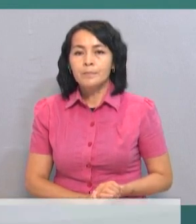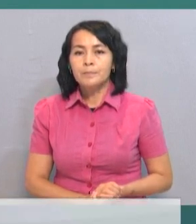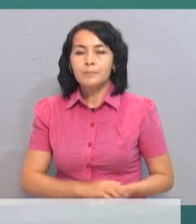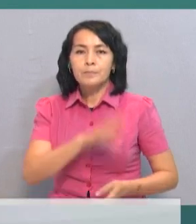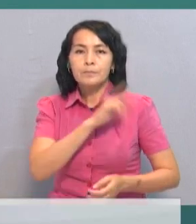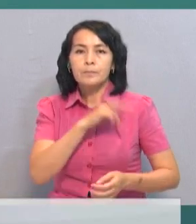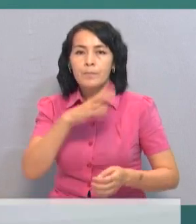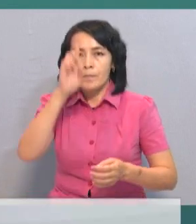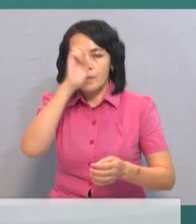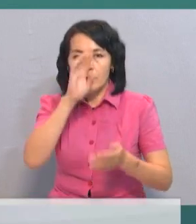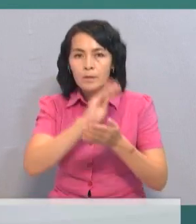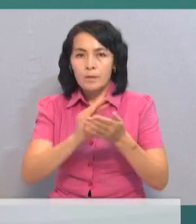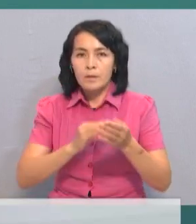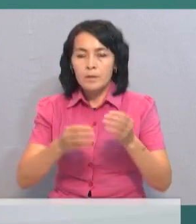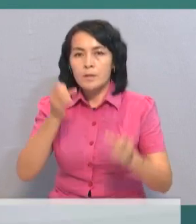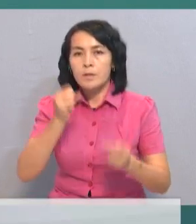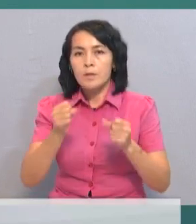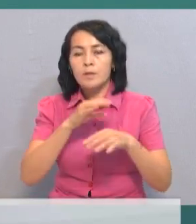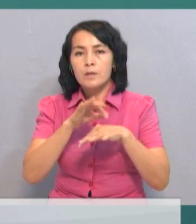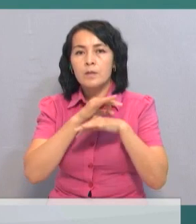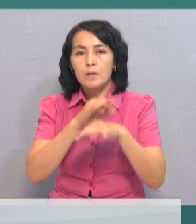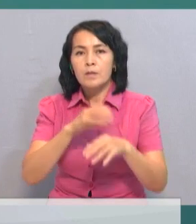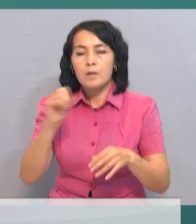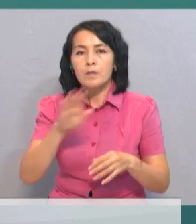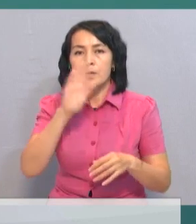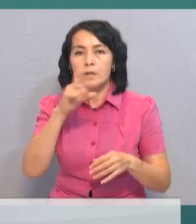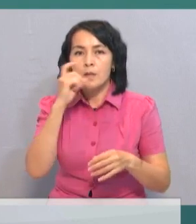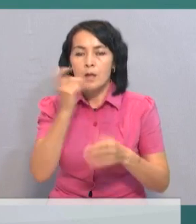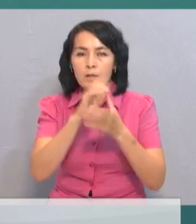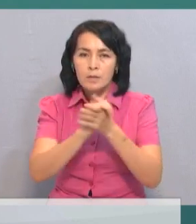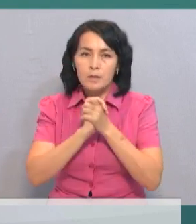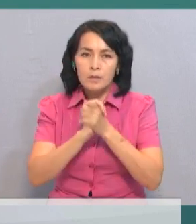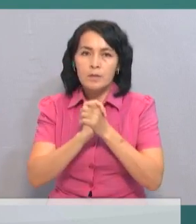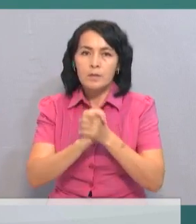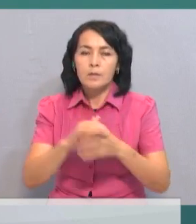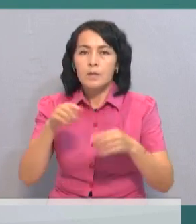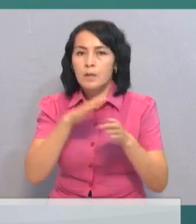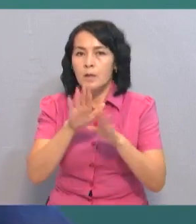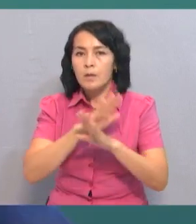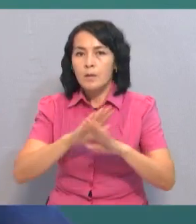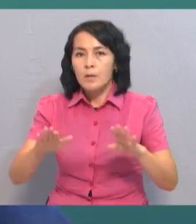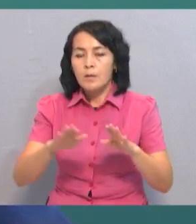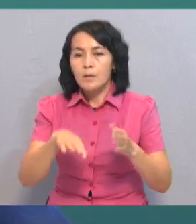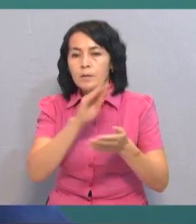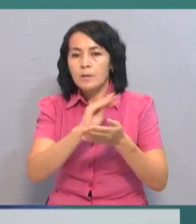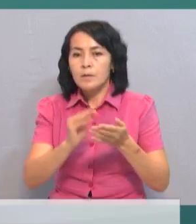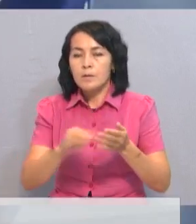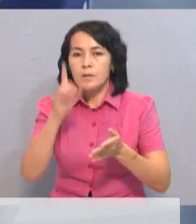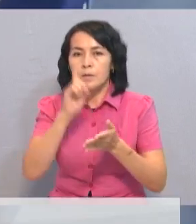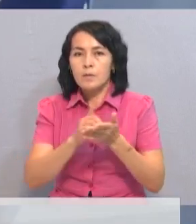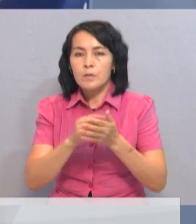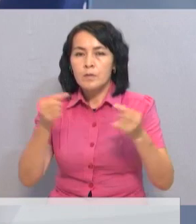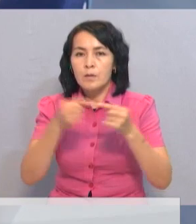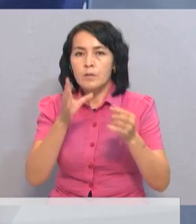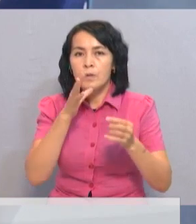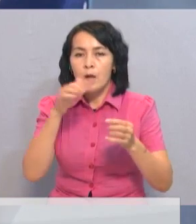Работа по государственной регистрации автомобилей, ввезенных из стран Евразийского экономического союза и не прошедших легализацию, обязана по истечению указанного